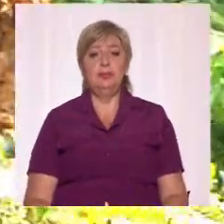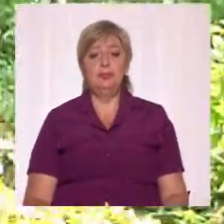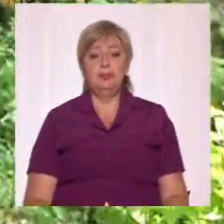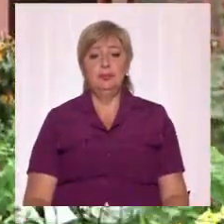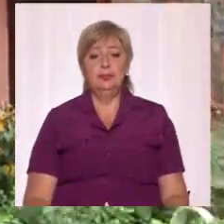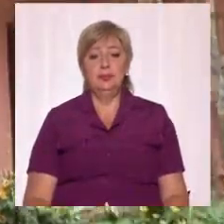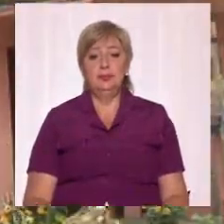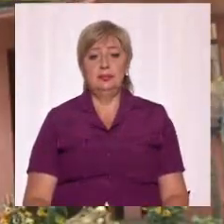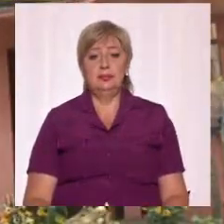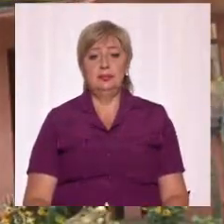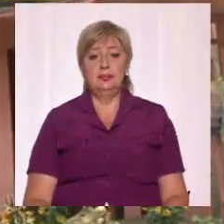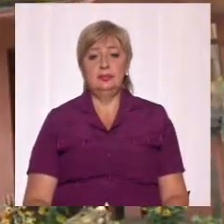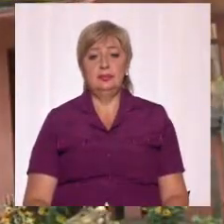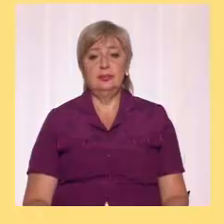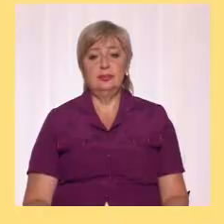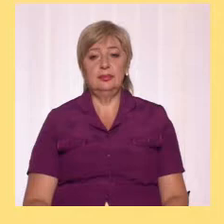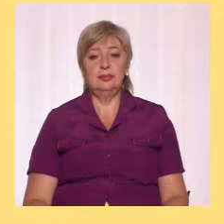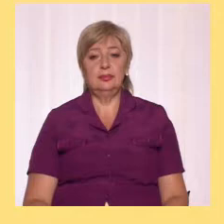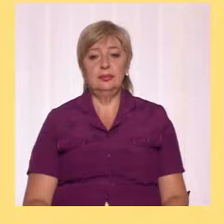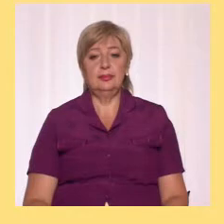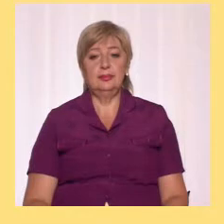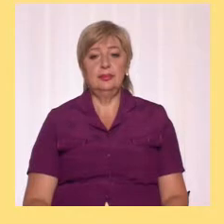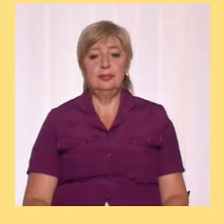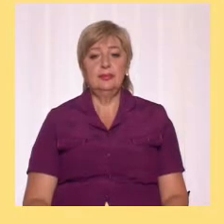Суспільному. Дніпропетровщина.